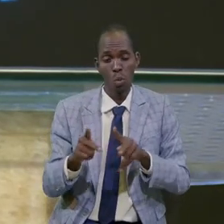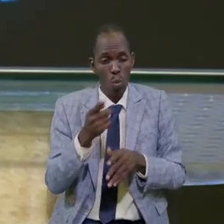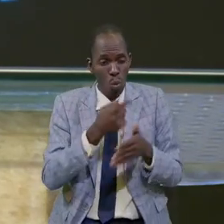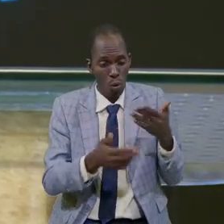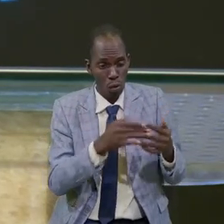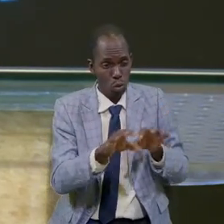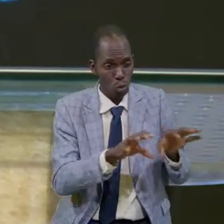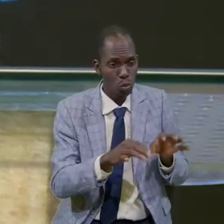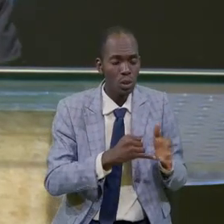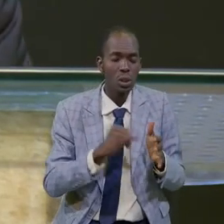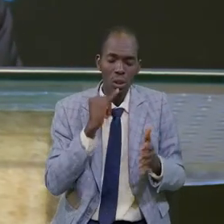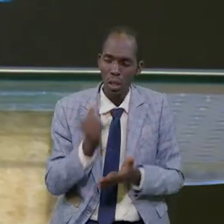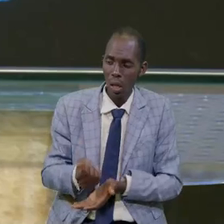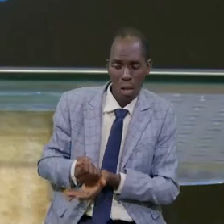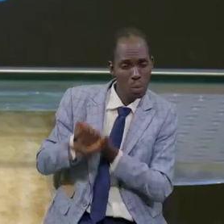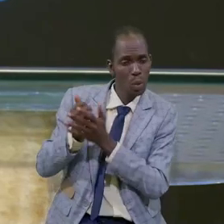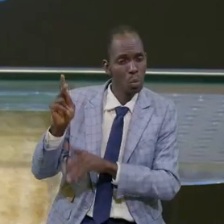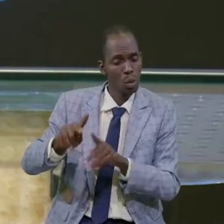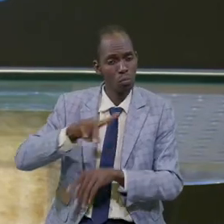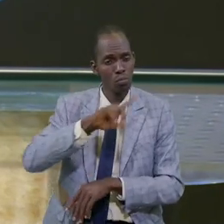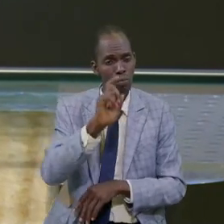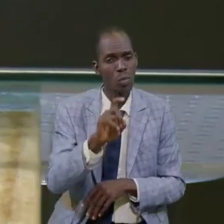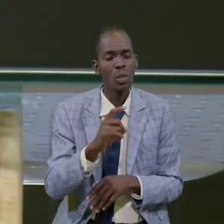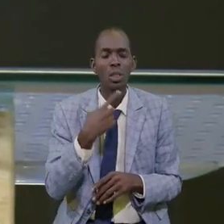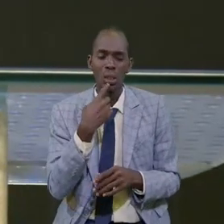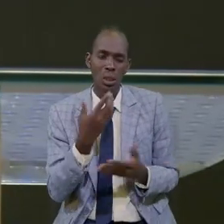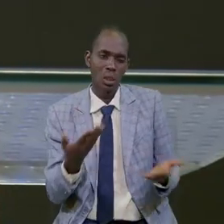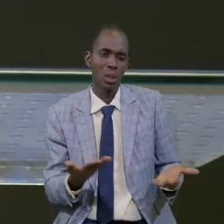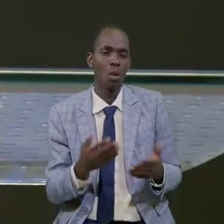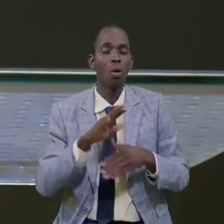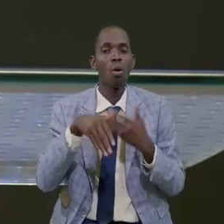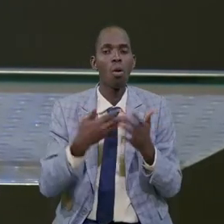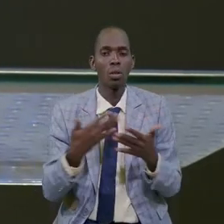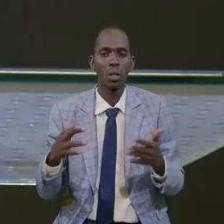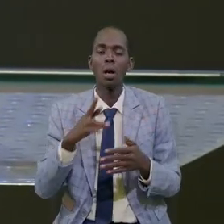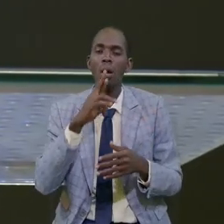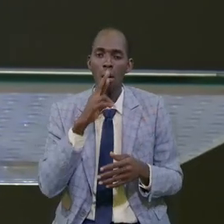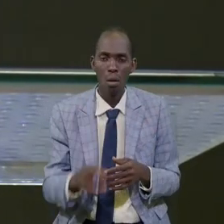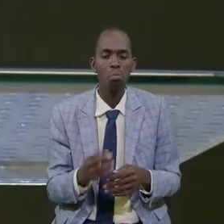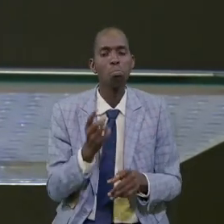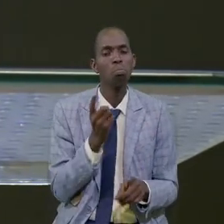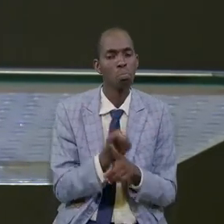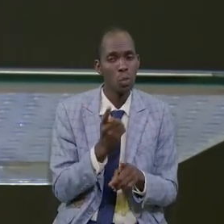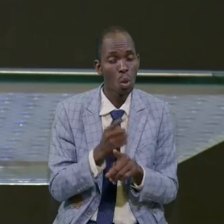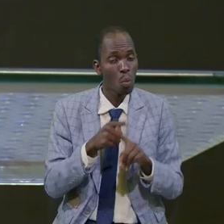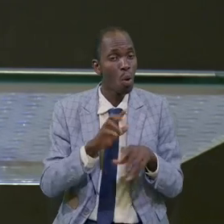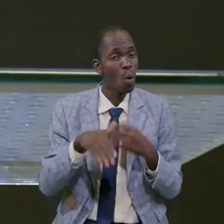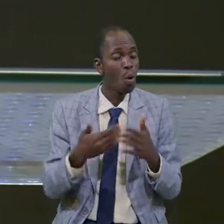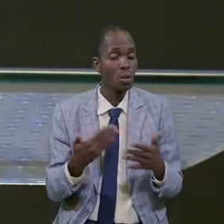cela édifie? Et tout m'est permis, mais tout n'est pas